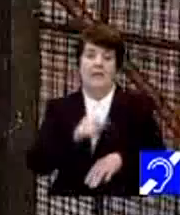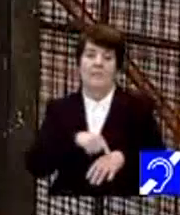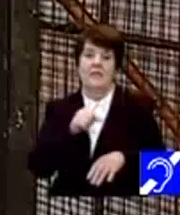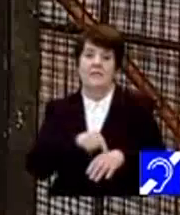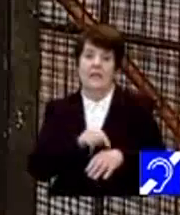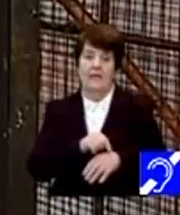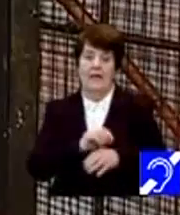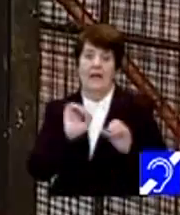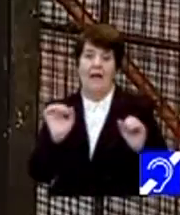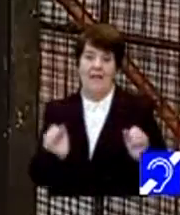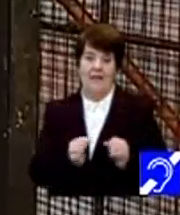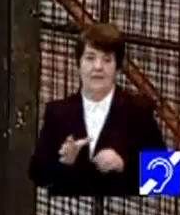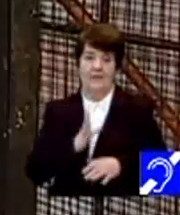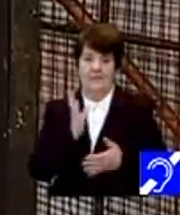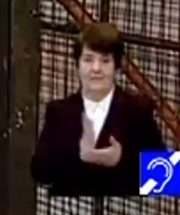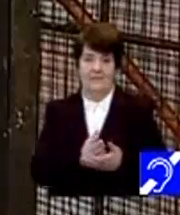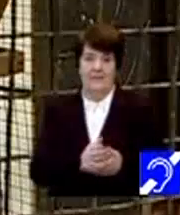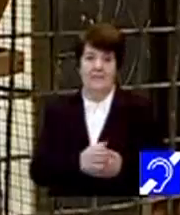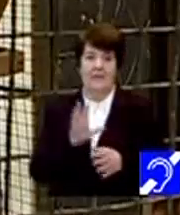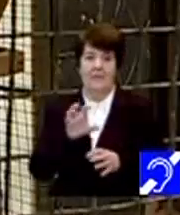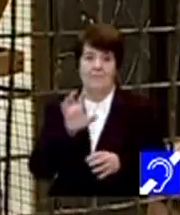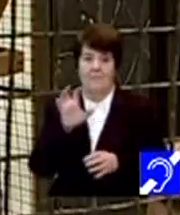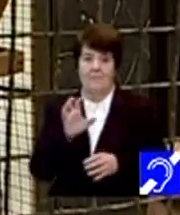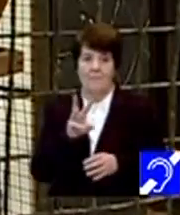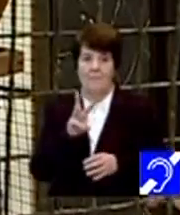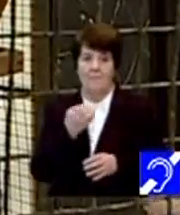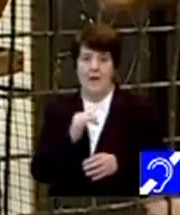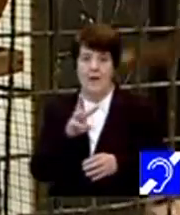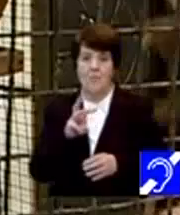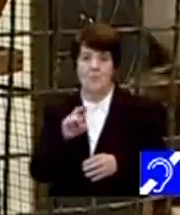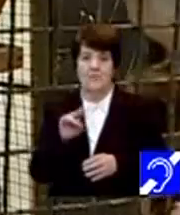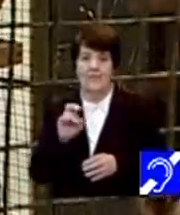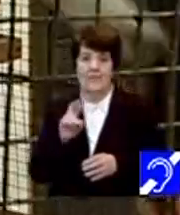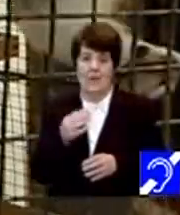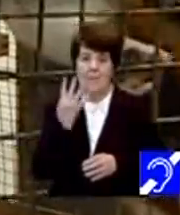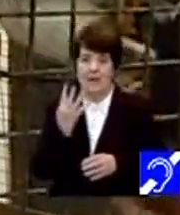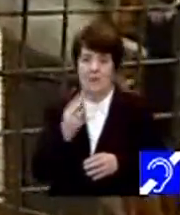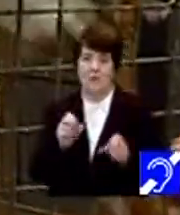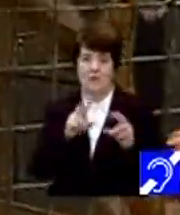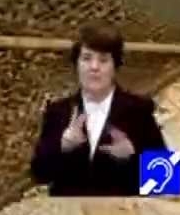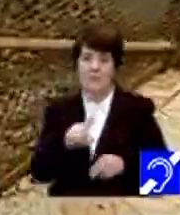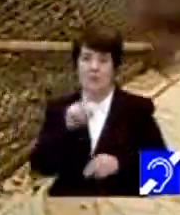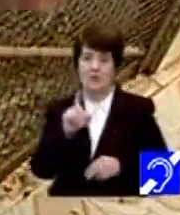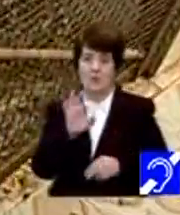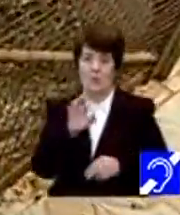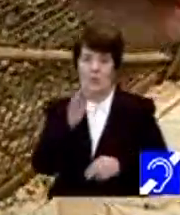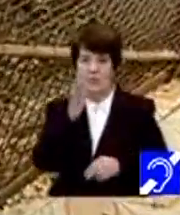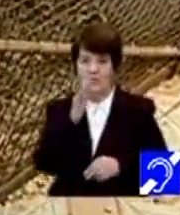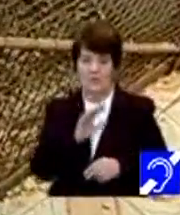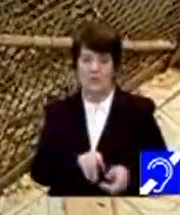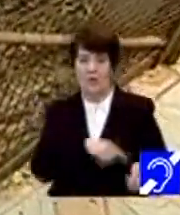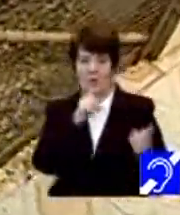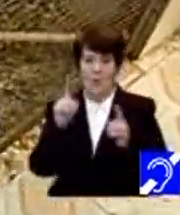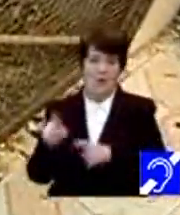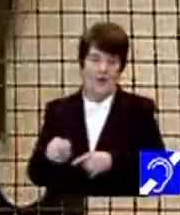Cele mai sensibile la iernile de pe la noi sunt maimuțele. De când s-a răcit, exemplarele din cele 4 specii care trăiesc la Zoo Chișinău